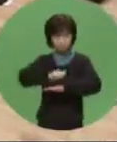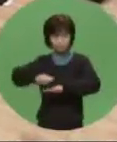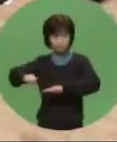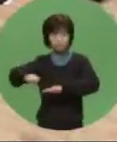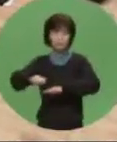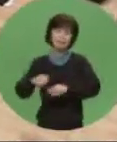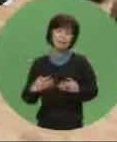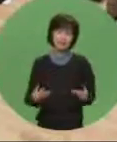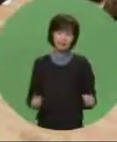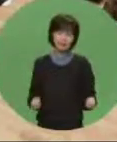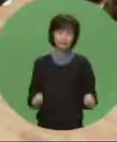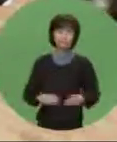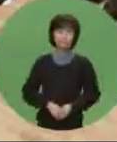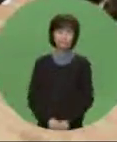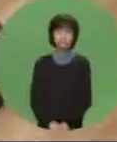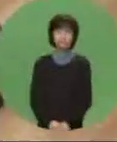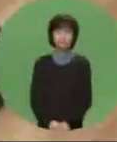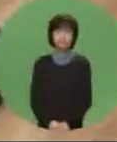ていました。